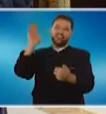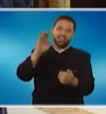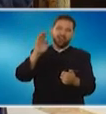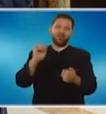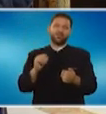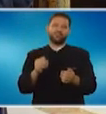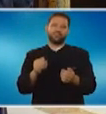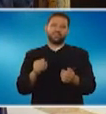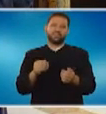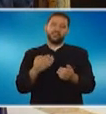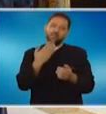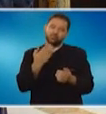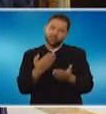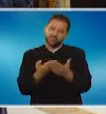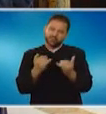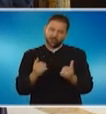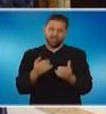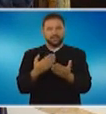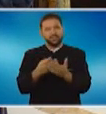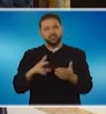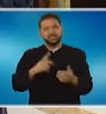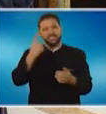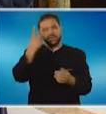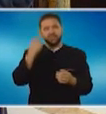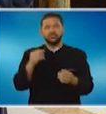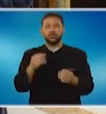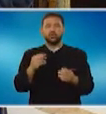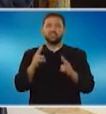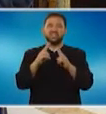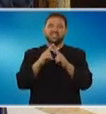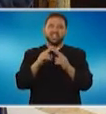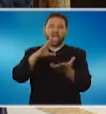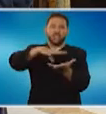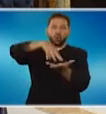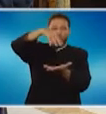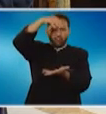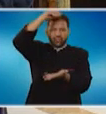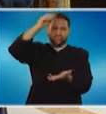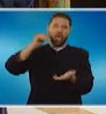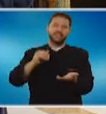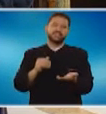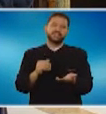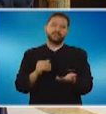asta. Pentru că suntem într-o emisiune duhovnicească.